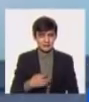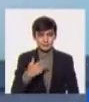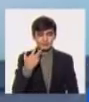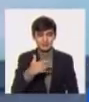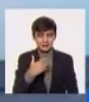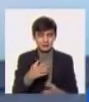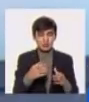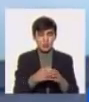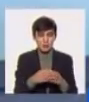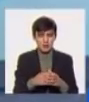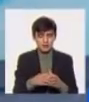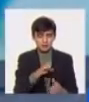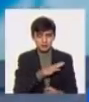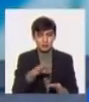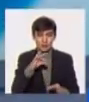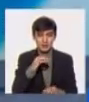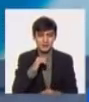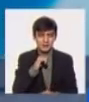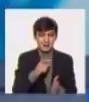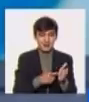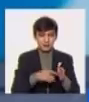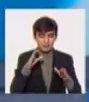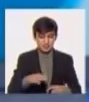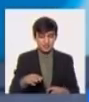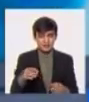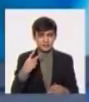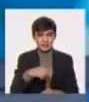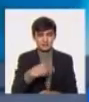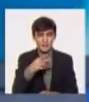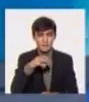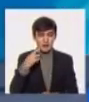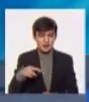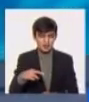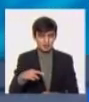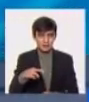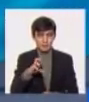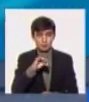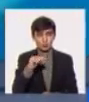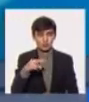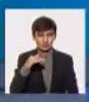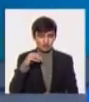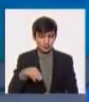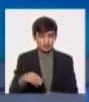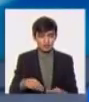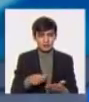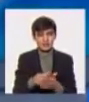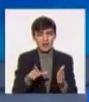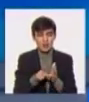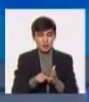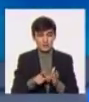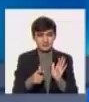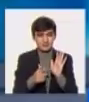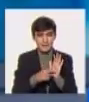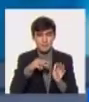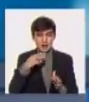30 компаний-однодневок в Караганды обналичили более 22 миллиардов бюджетных тенге и не выплатили налогов на